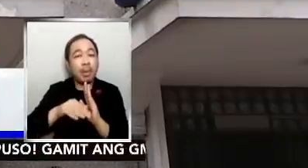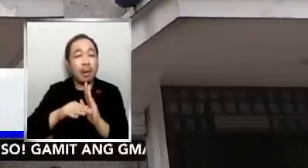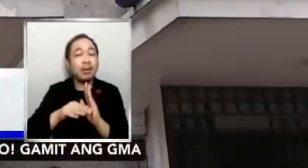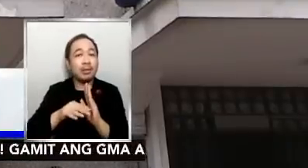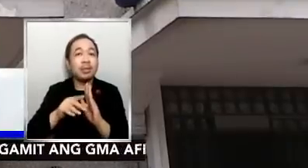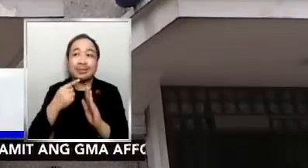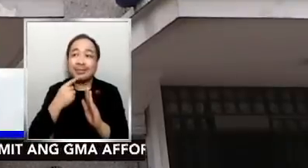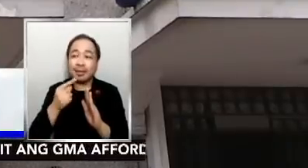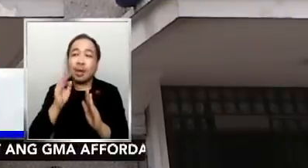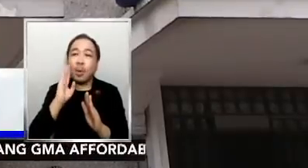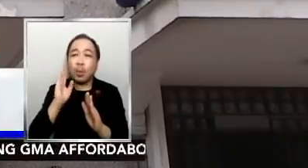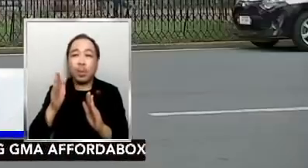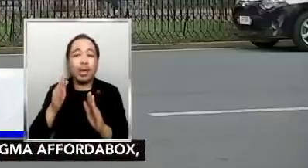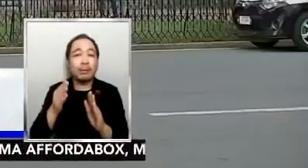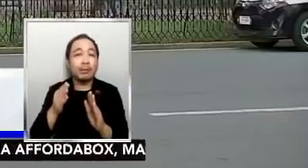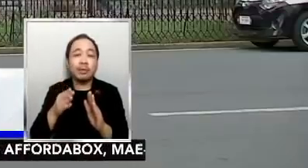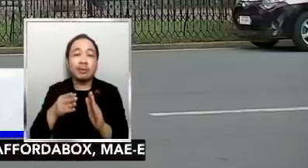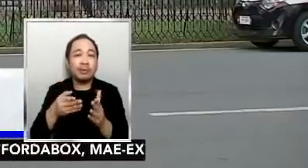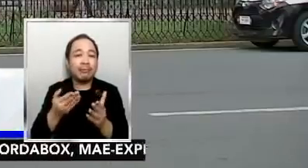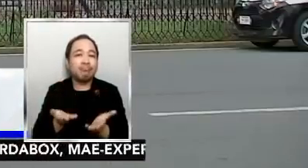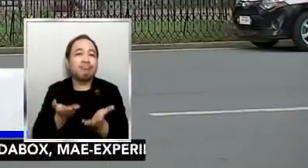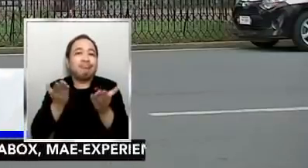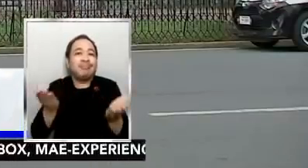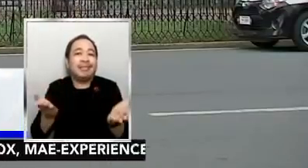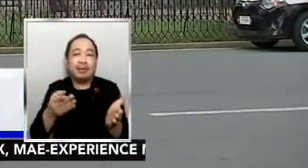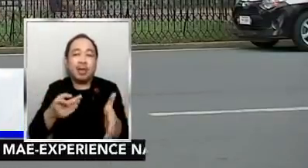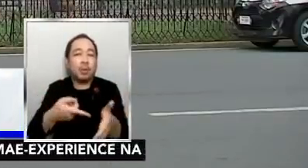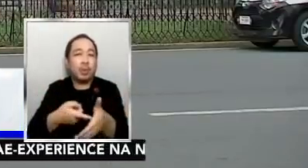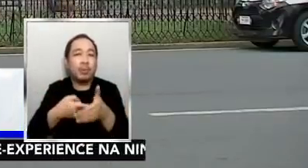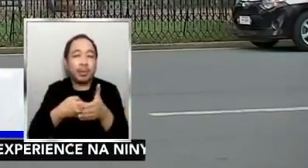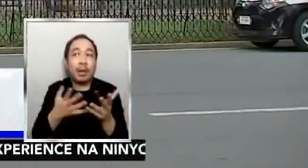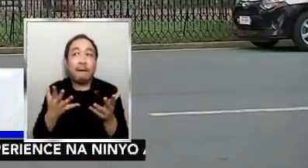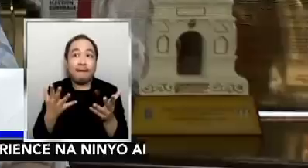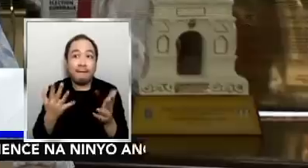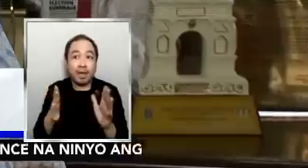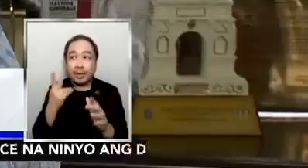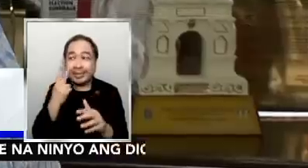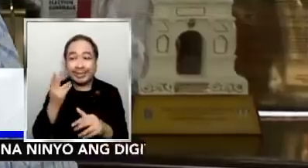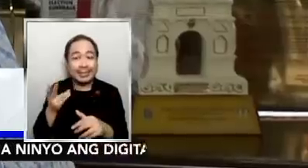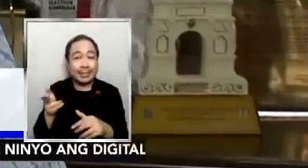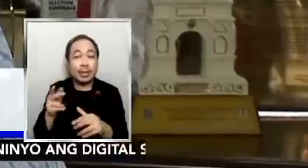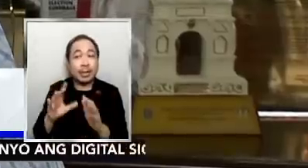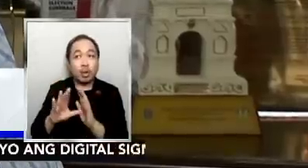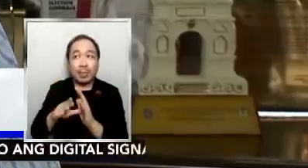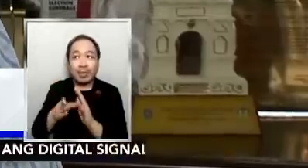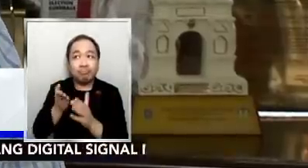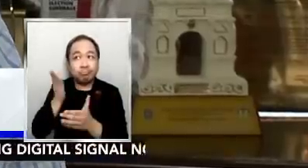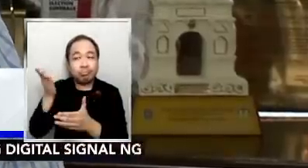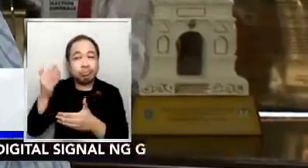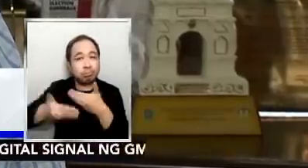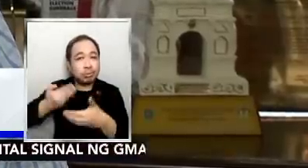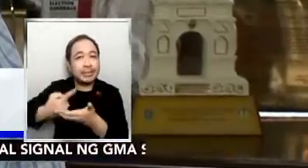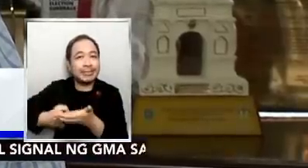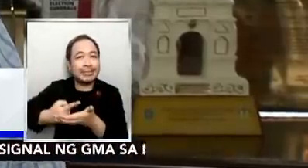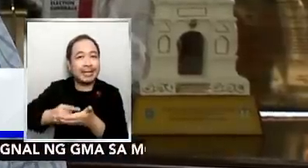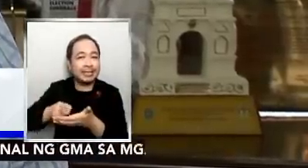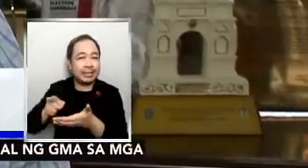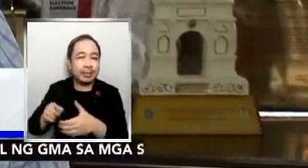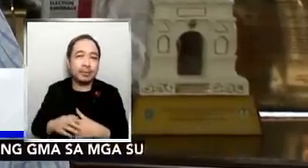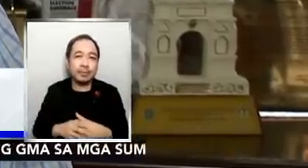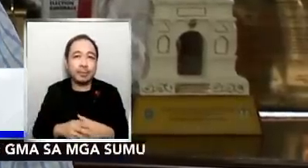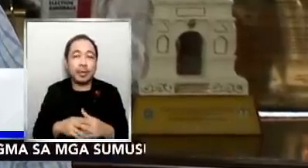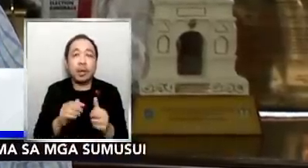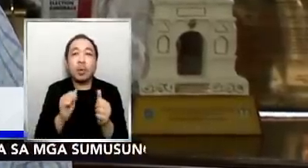panig matapos mai-raffle sa isa sa dalawang division ng COMELEC ang petisyon. Kasama ng mga ibang cancellation petitions na natanggap